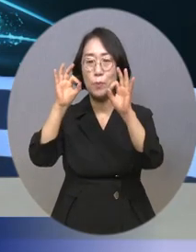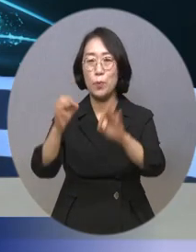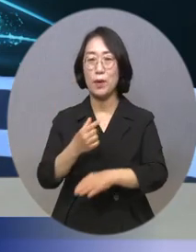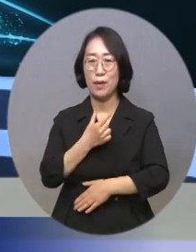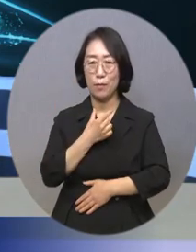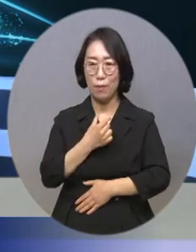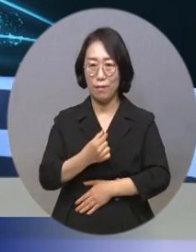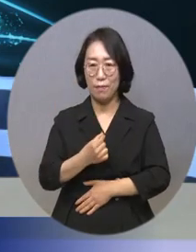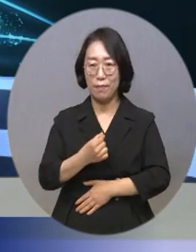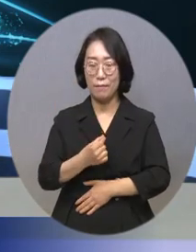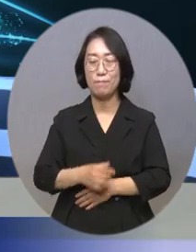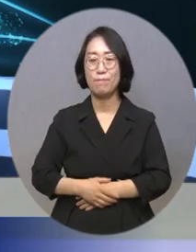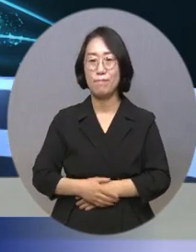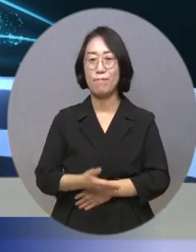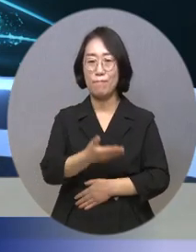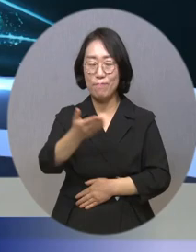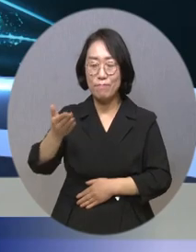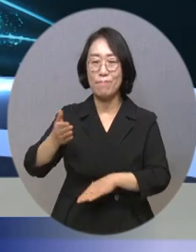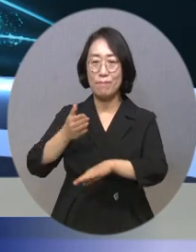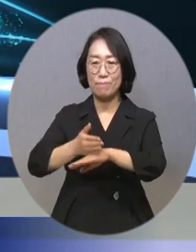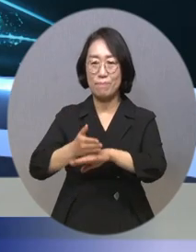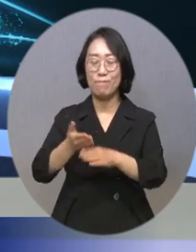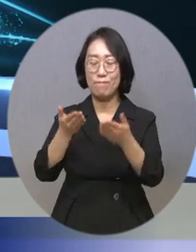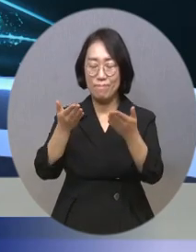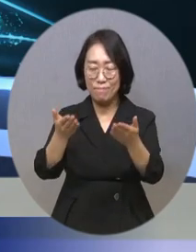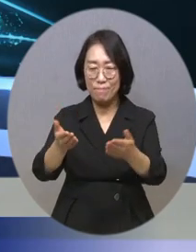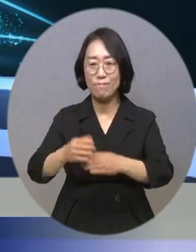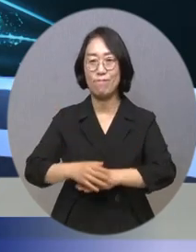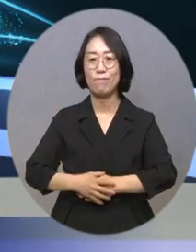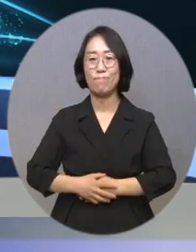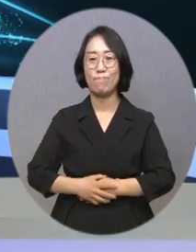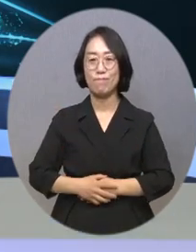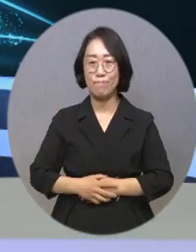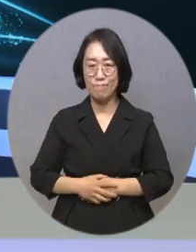tv 뉴스를 마칩니다 시청해주신 여러분 고맙습니다